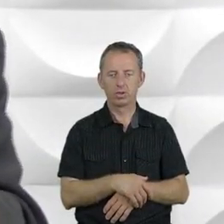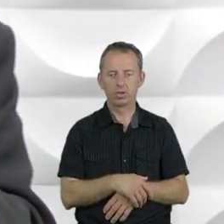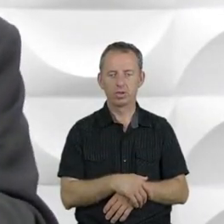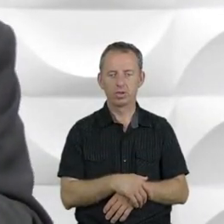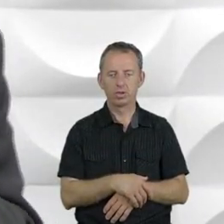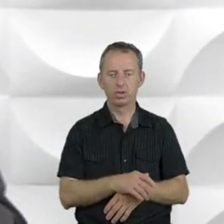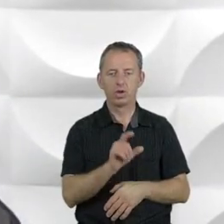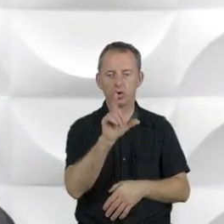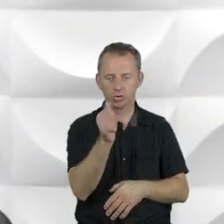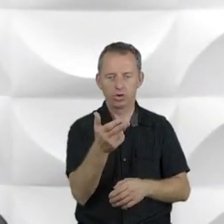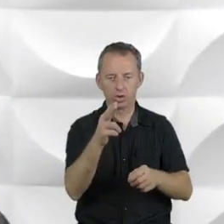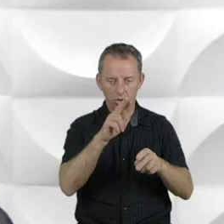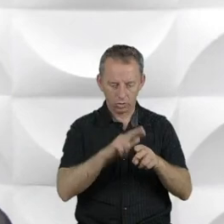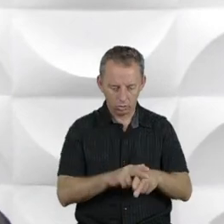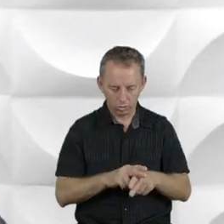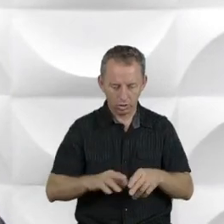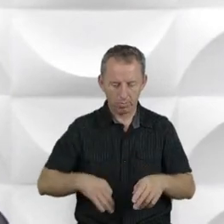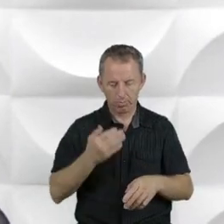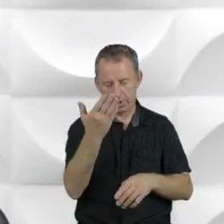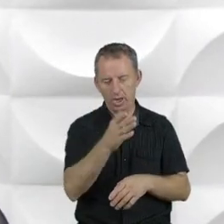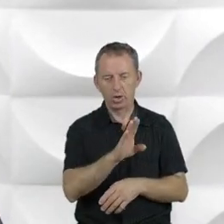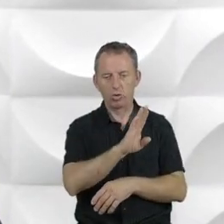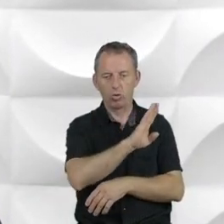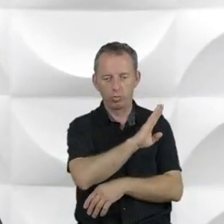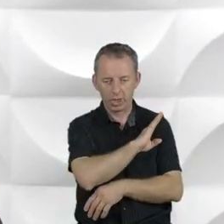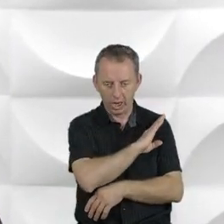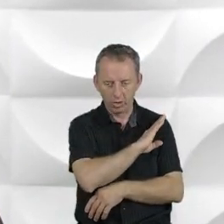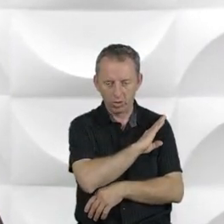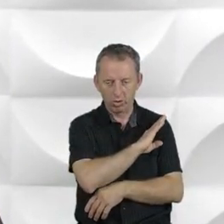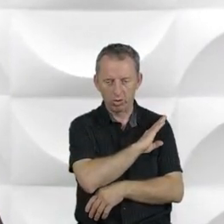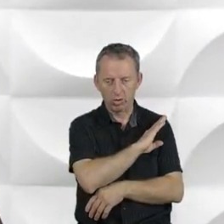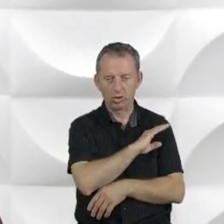Ci, którzy w Panu umierają,